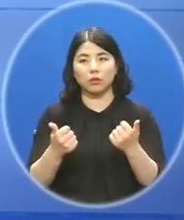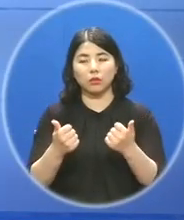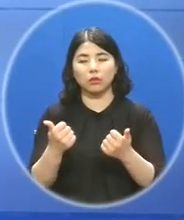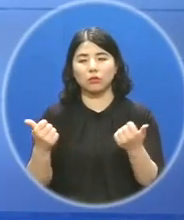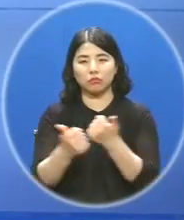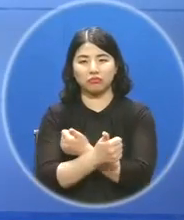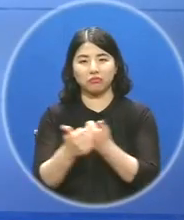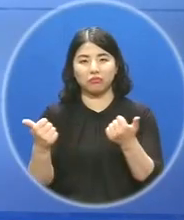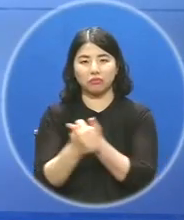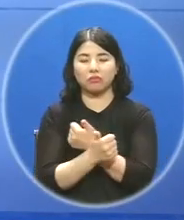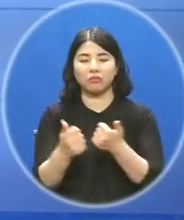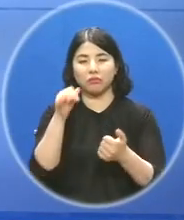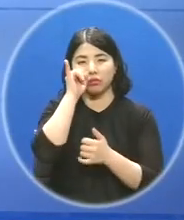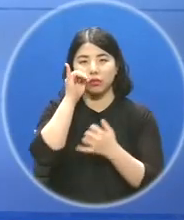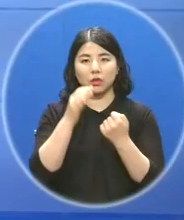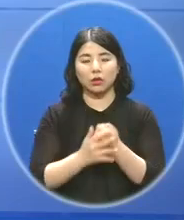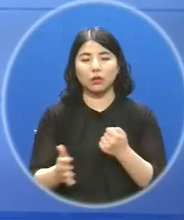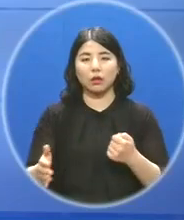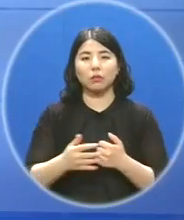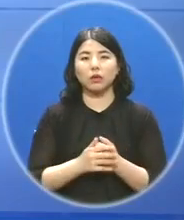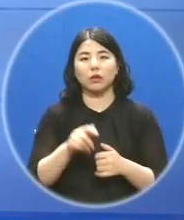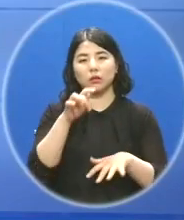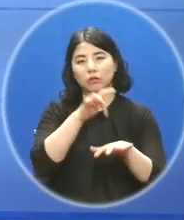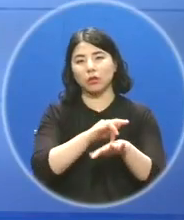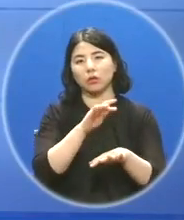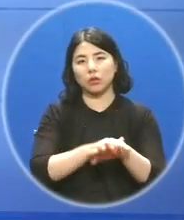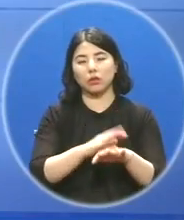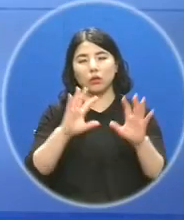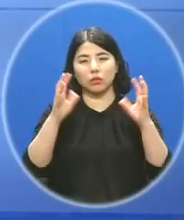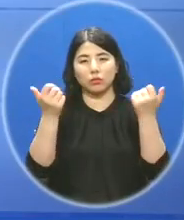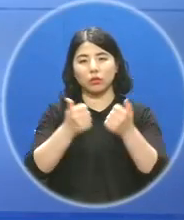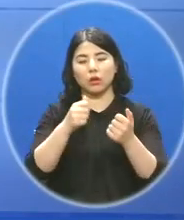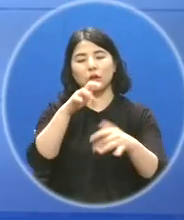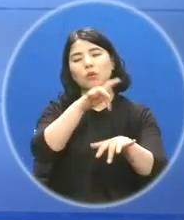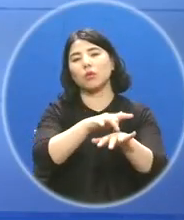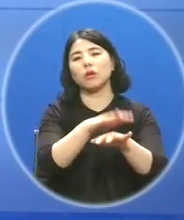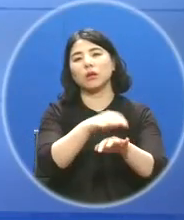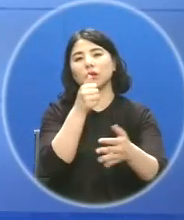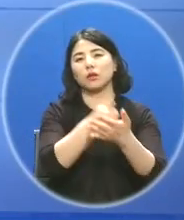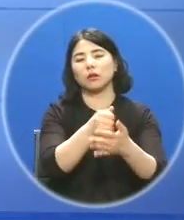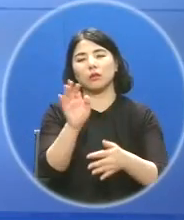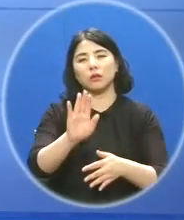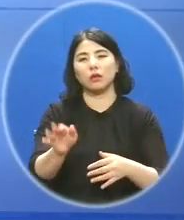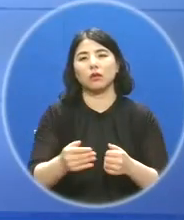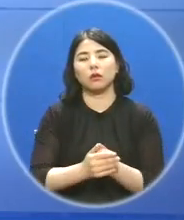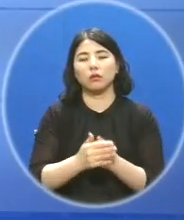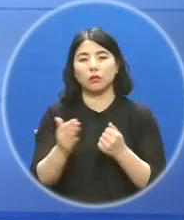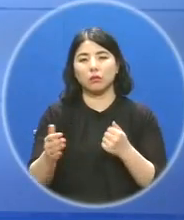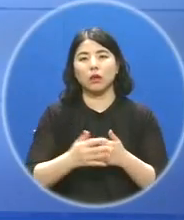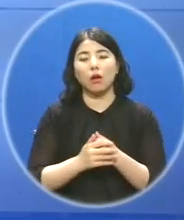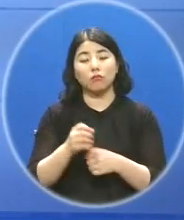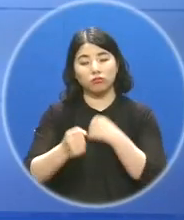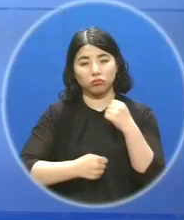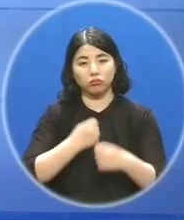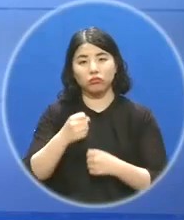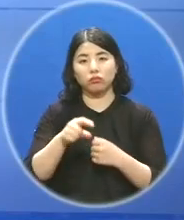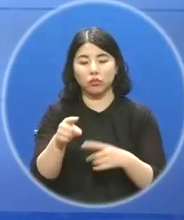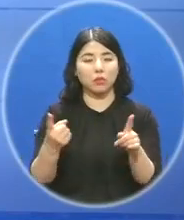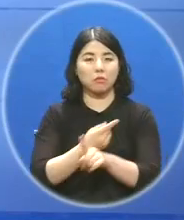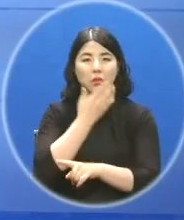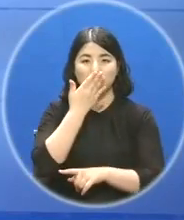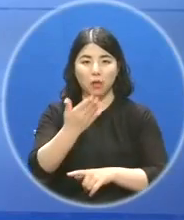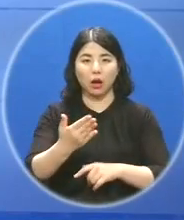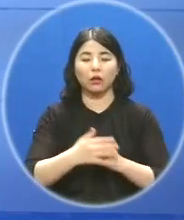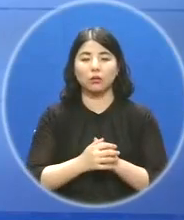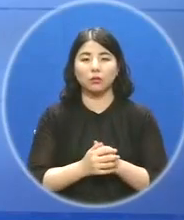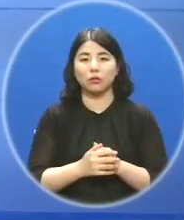많이 바뀝니다. 그래서 그리고 또 이제 그건 또 관례죠. 국회도 관례입니다. 사실은 이게 정해져 있는 건 아니고요. 그렇기 때문에 언제든지 그것은 뭐 바뀔 수 있고